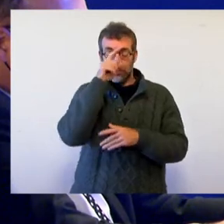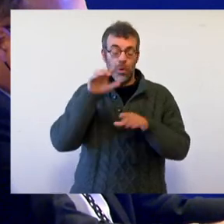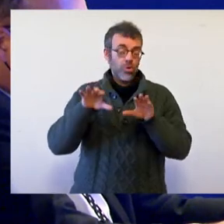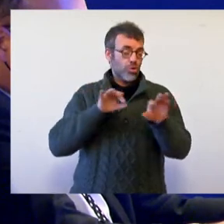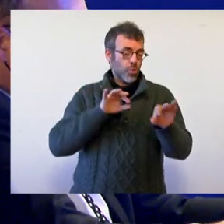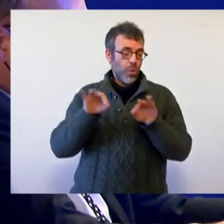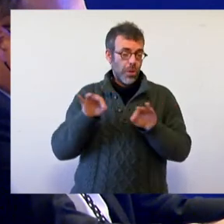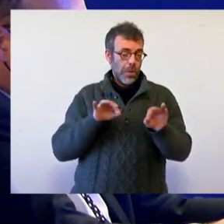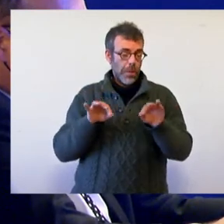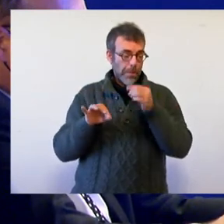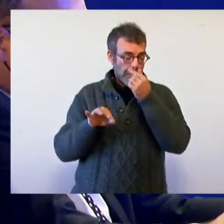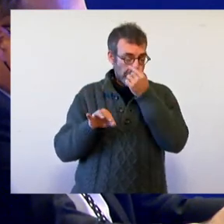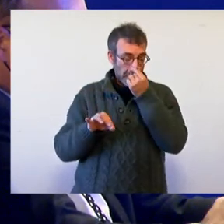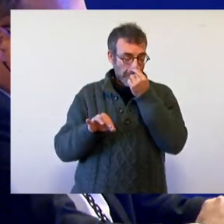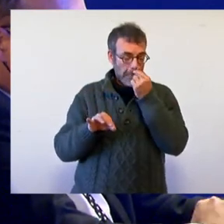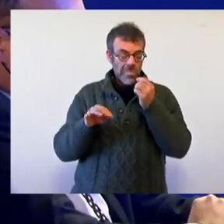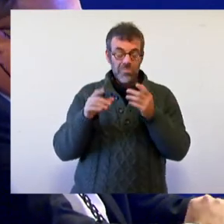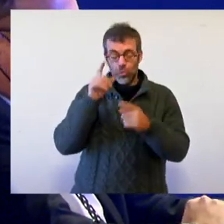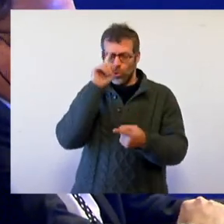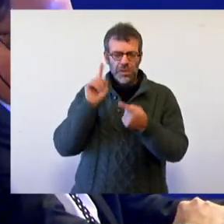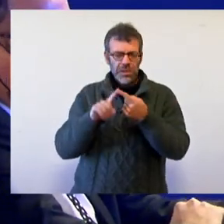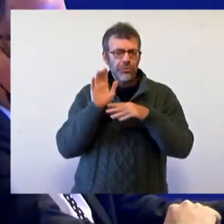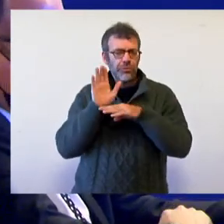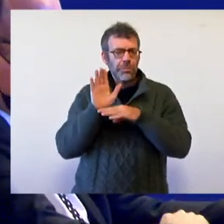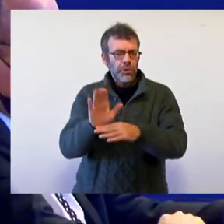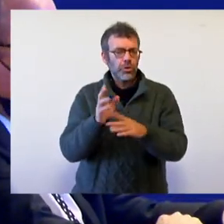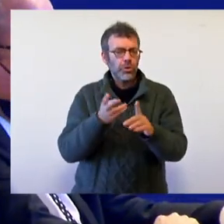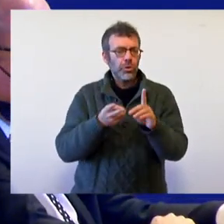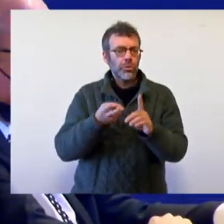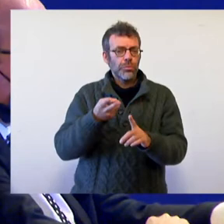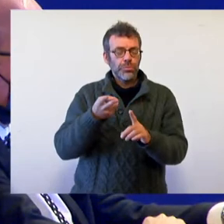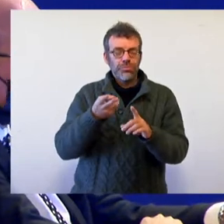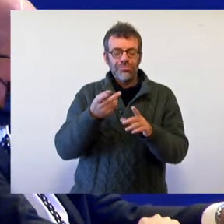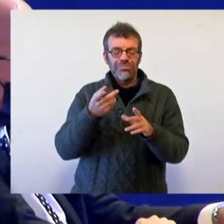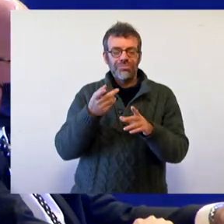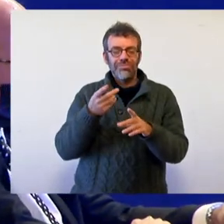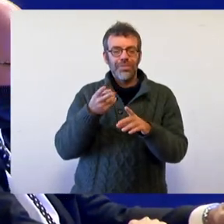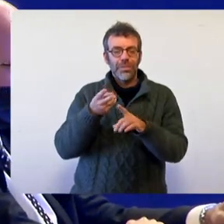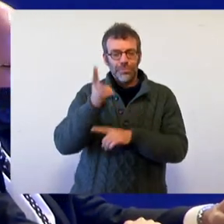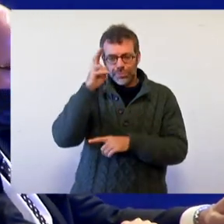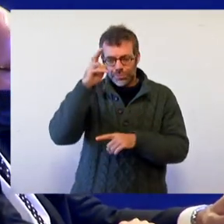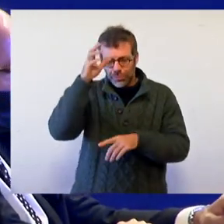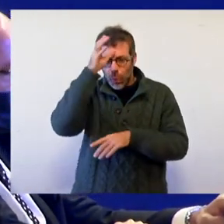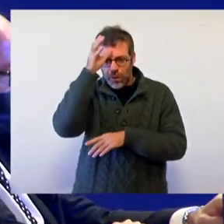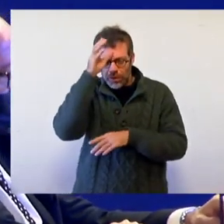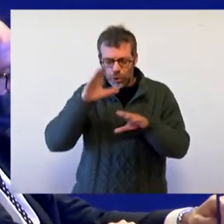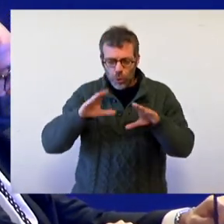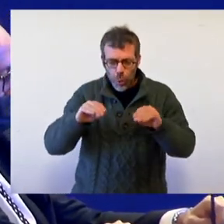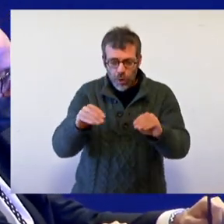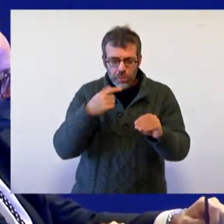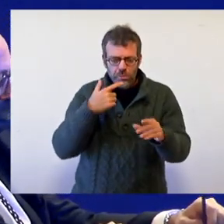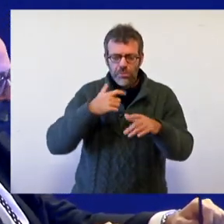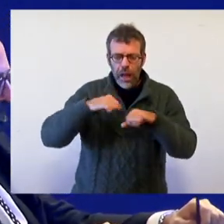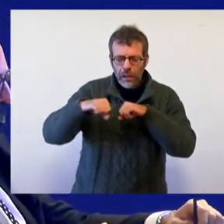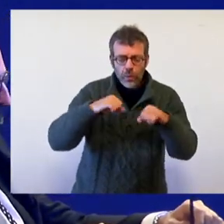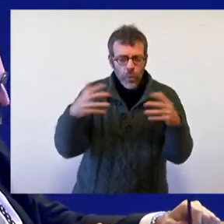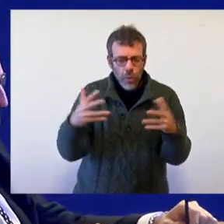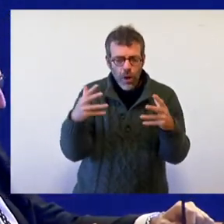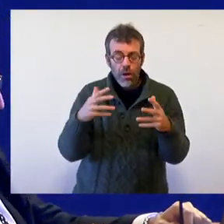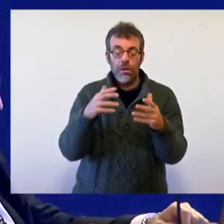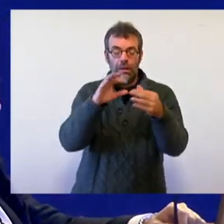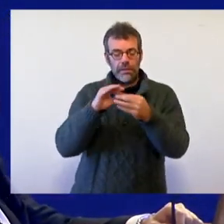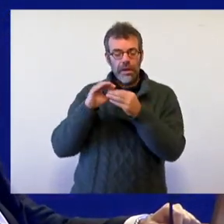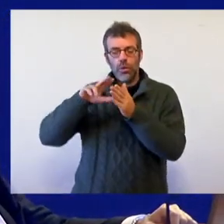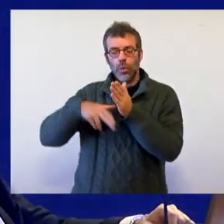de présenter donc d'avoir une connaissance plus complète et plus précise des actions mises en œuvre dans le cadre du contrat de ville. Donc il n'est pas